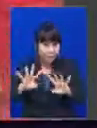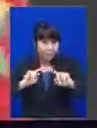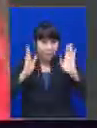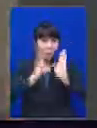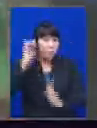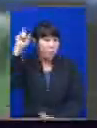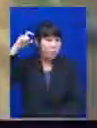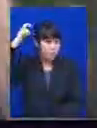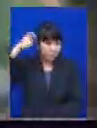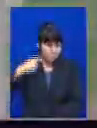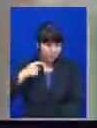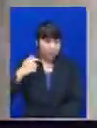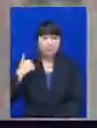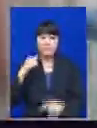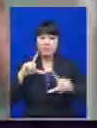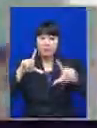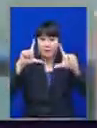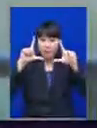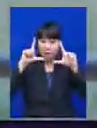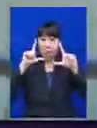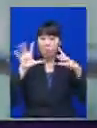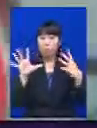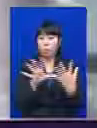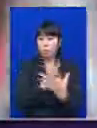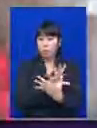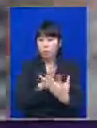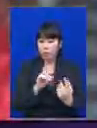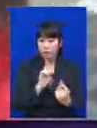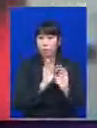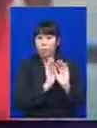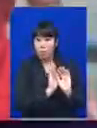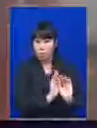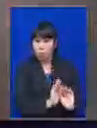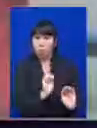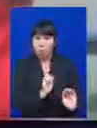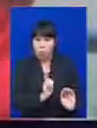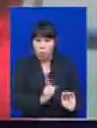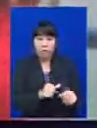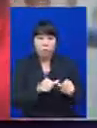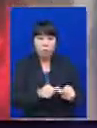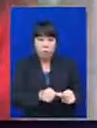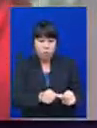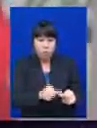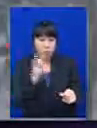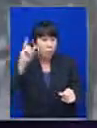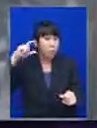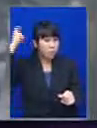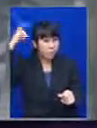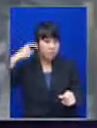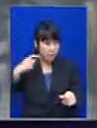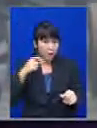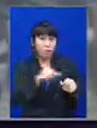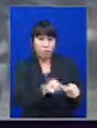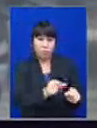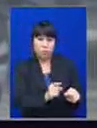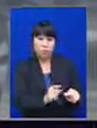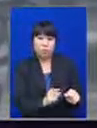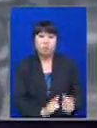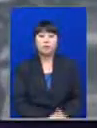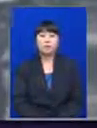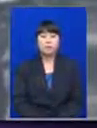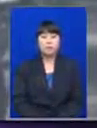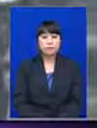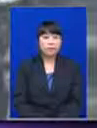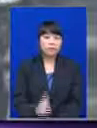าก็ยังรักษาเอกลักษณ์และวัฒนธรรมของพวกเขาไว้ให้อยู่คู่กับเมียนมาเมทัศน์แจ่ม